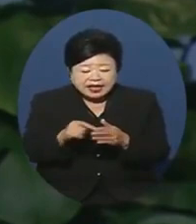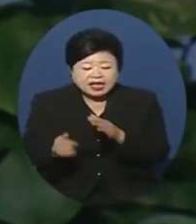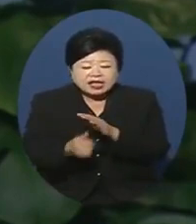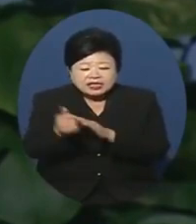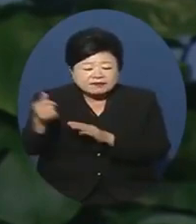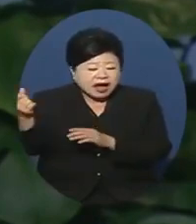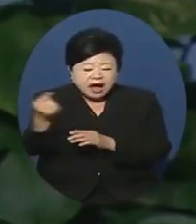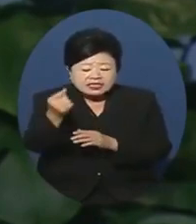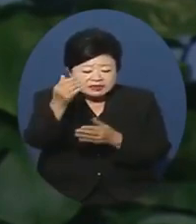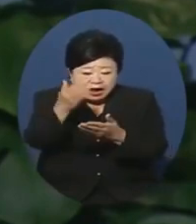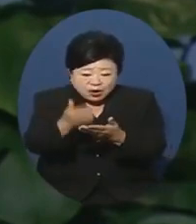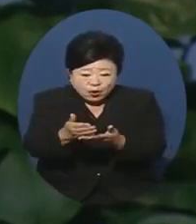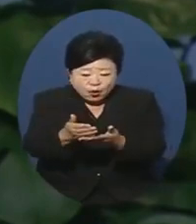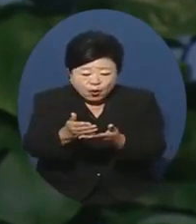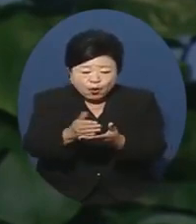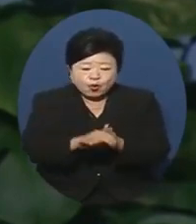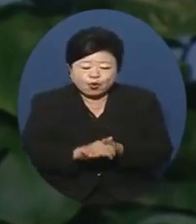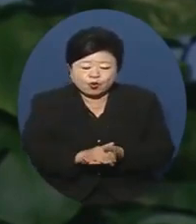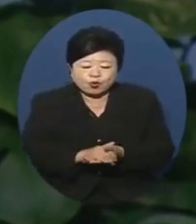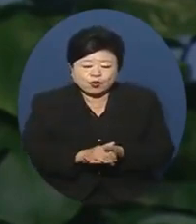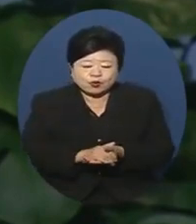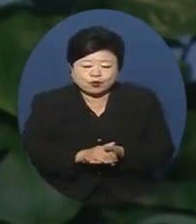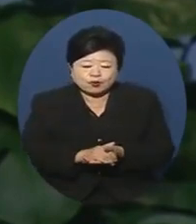희망을 걸지 마십시오.